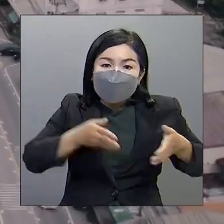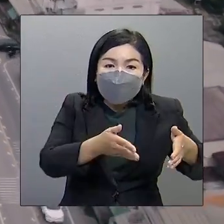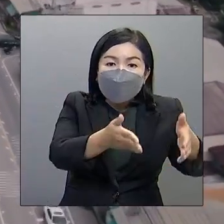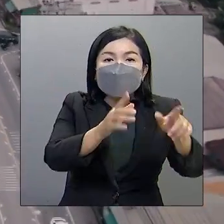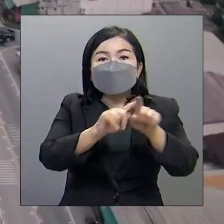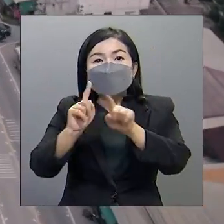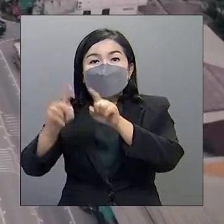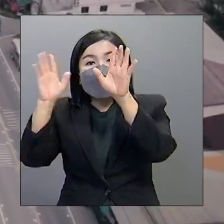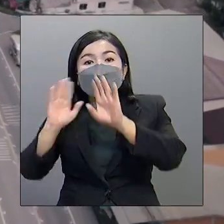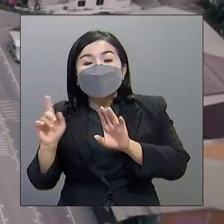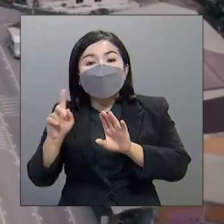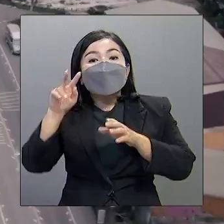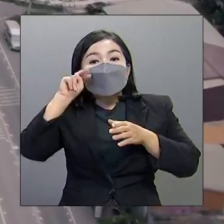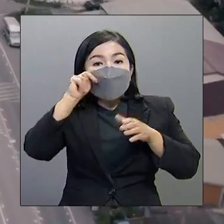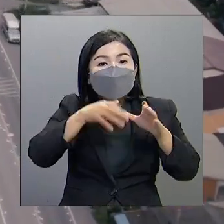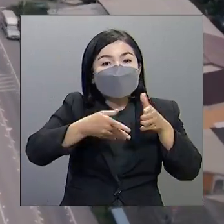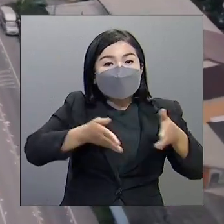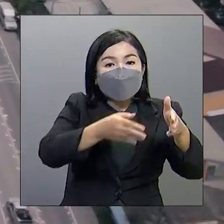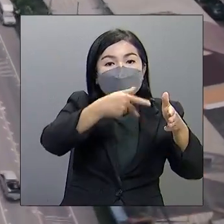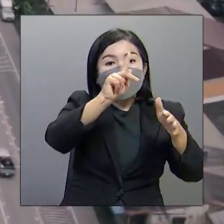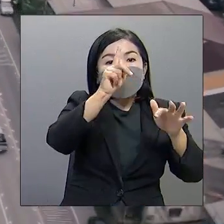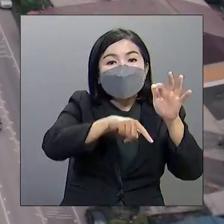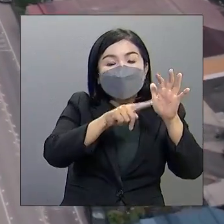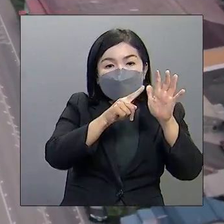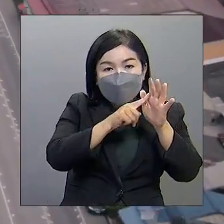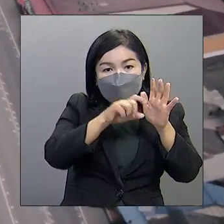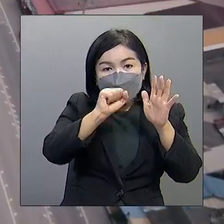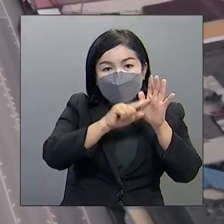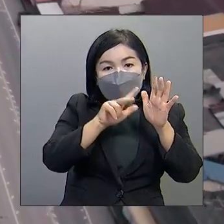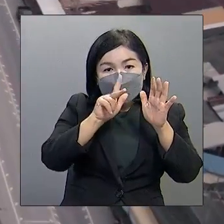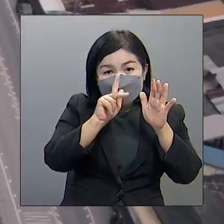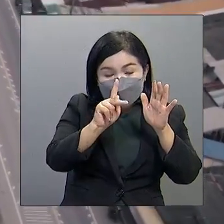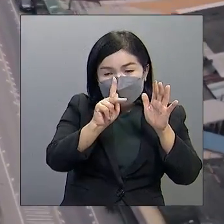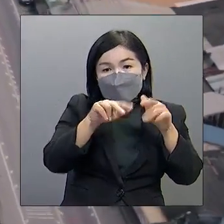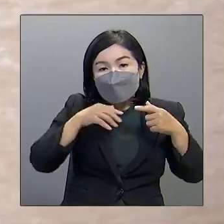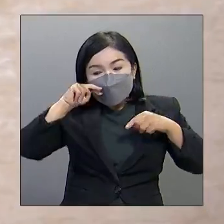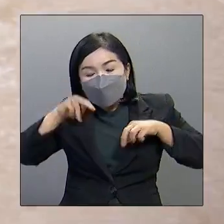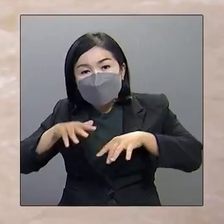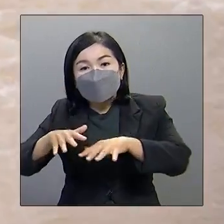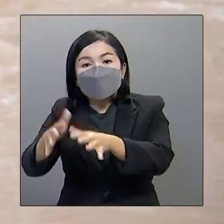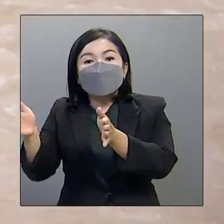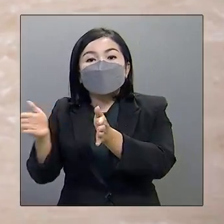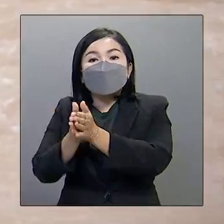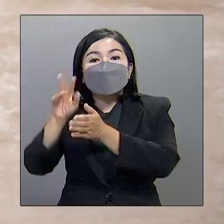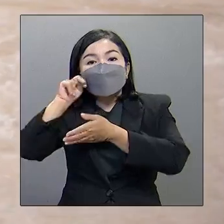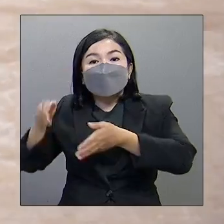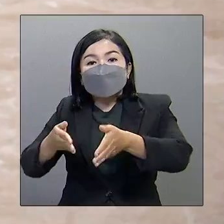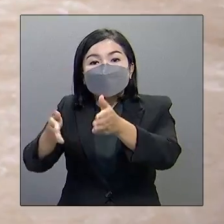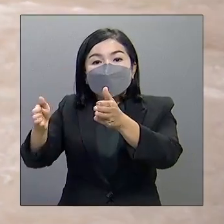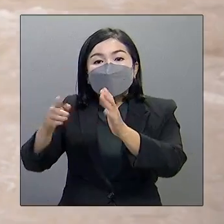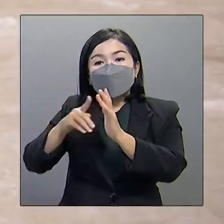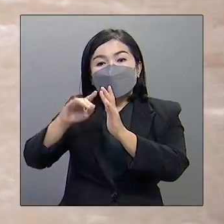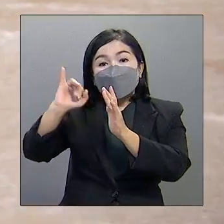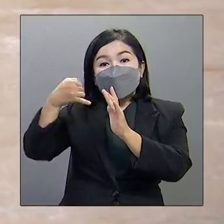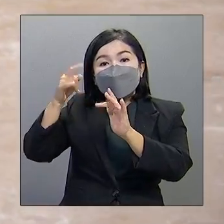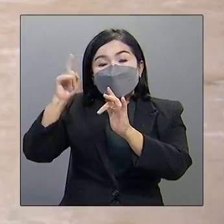ดยอดน้ำออกจากแม่น้ำป่าสักก่อนที่จะไหลไปรวมกับแม่น้ำเจ้าพระยาซึ่งมาถึงวันนี้ความหวังที่จะจัดการ